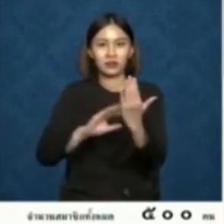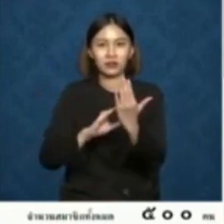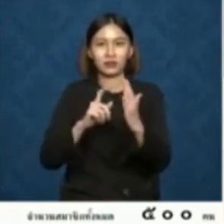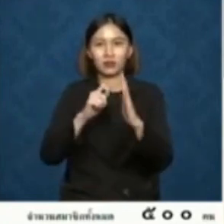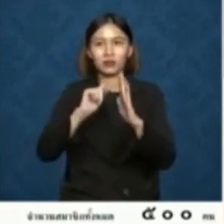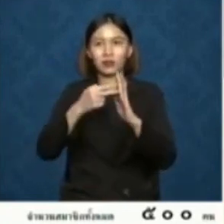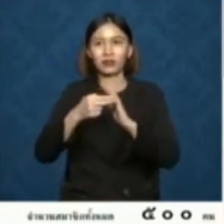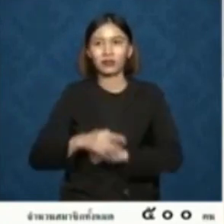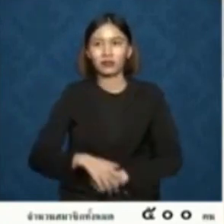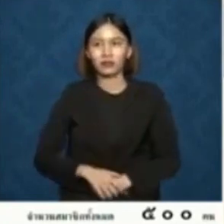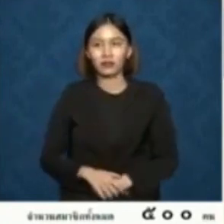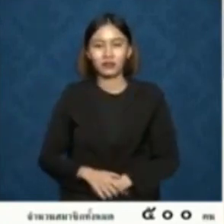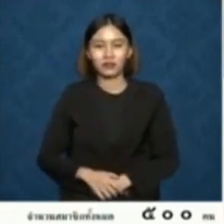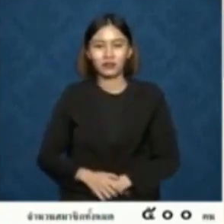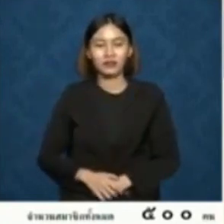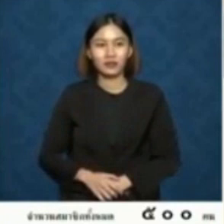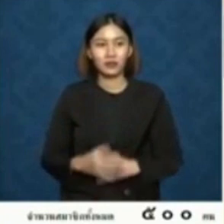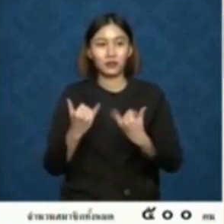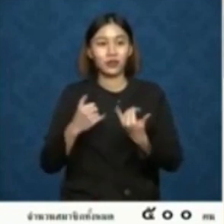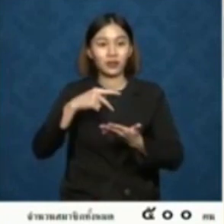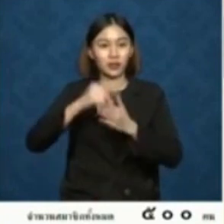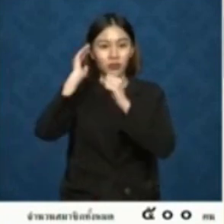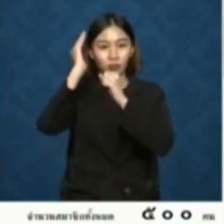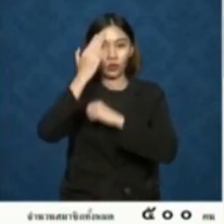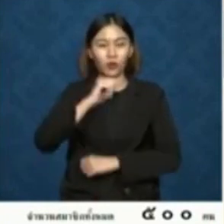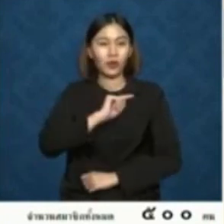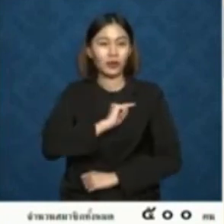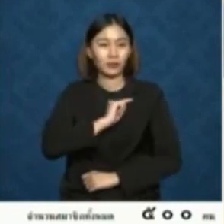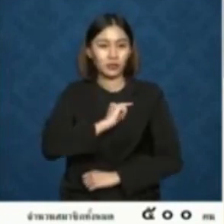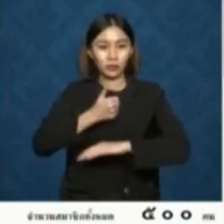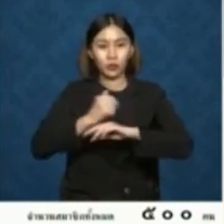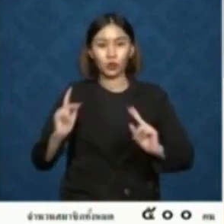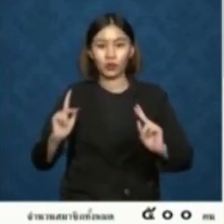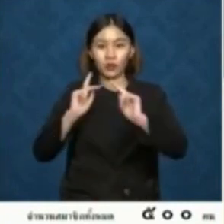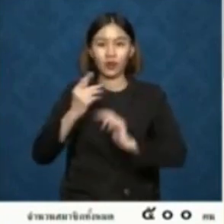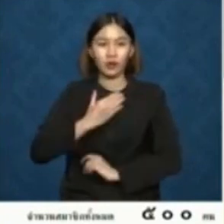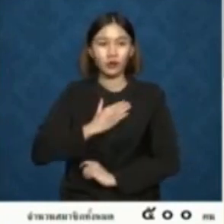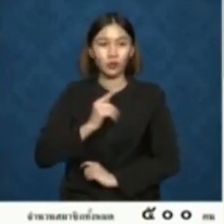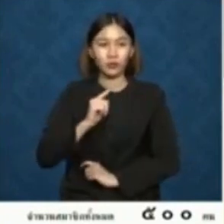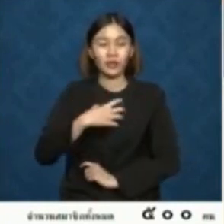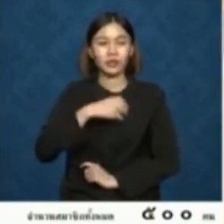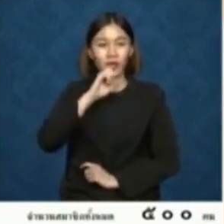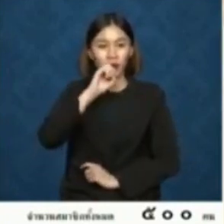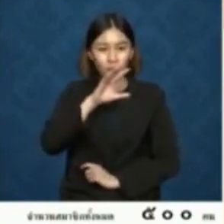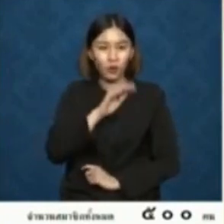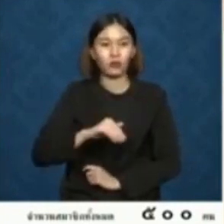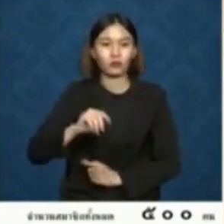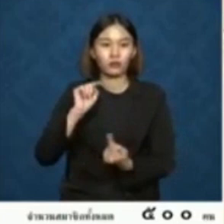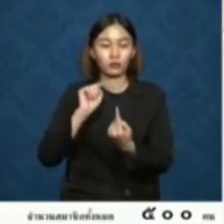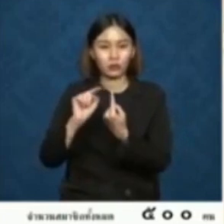ธานีวันนี้ขึ้นมาพูดในฐานะรัฐมนตรีผมเองผมอยากจะบอกกับพี่น้